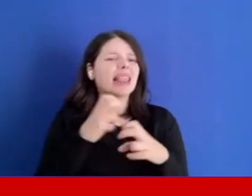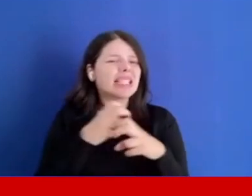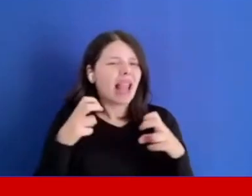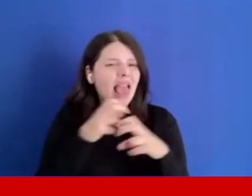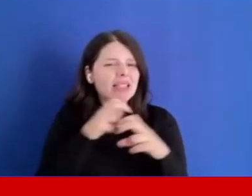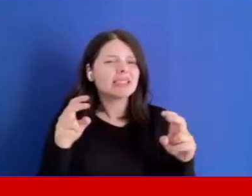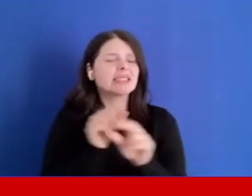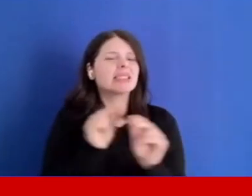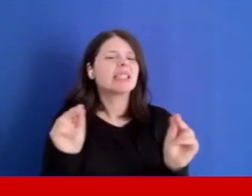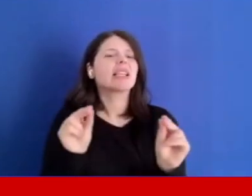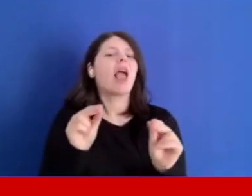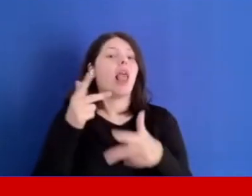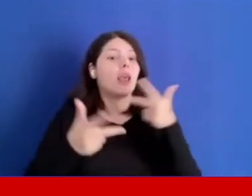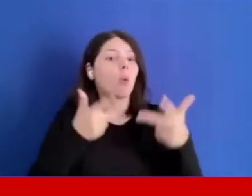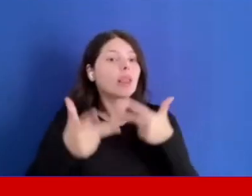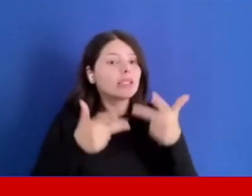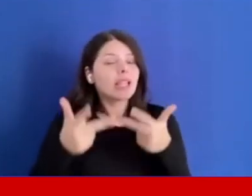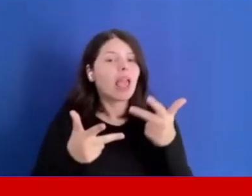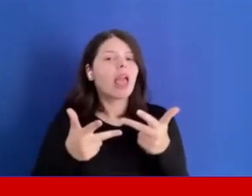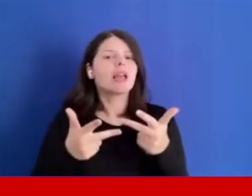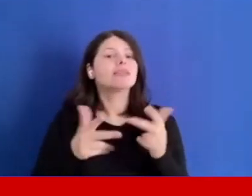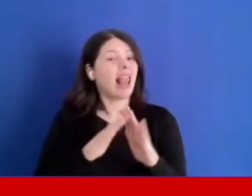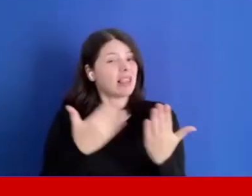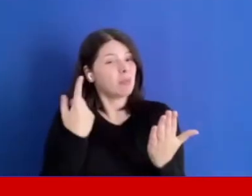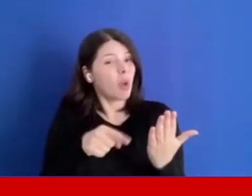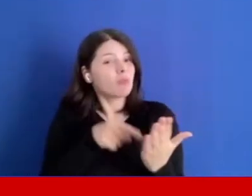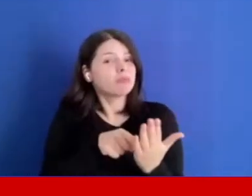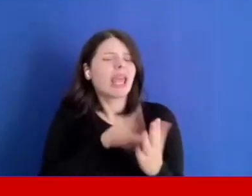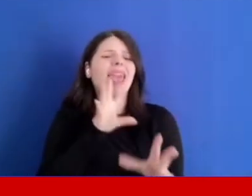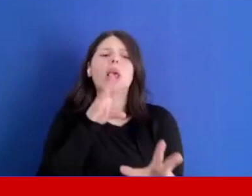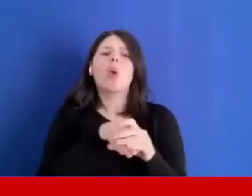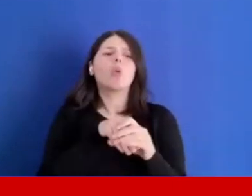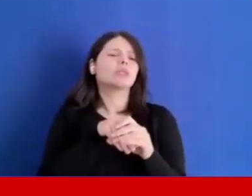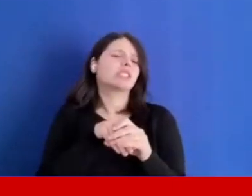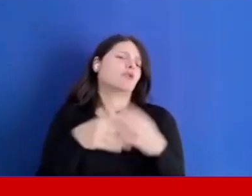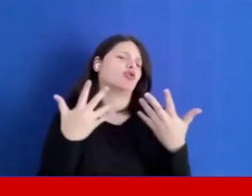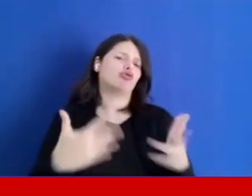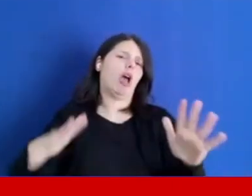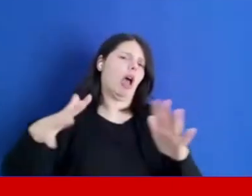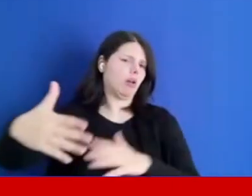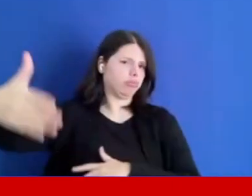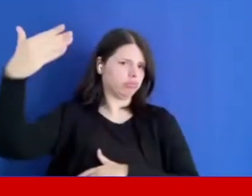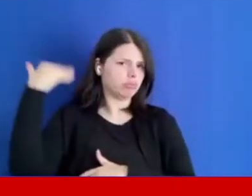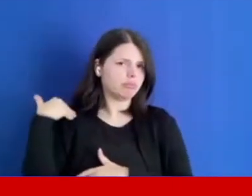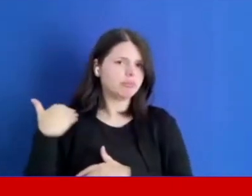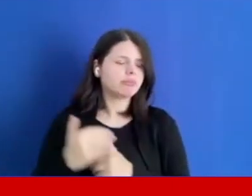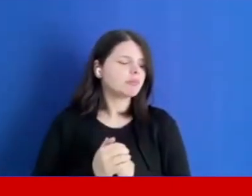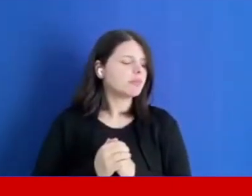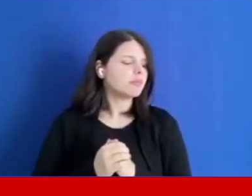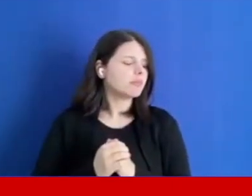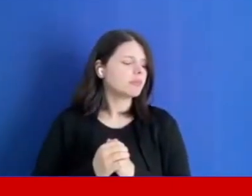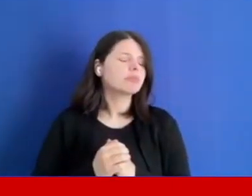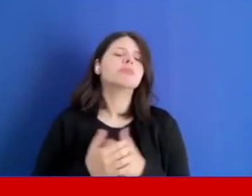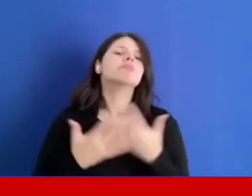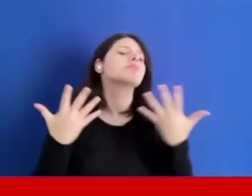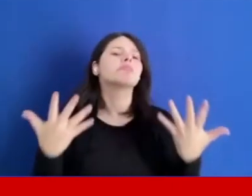la lingua dei segni, questo libro poteva essere già inclusivo all'epoca. Quindi è proprio